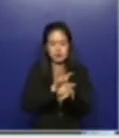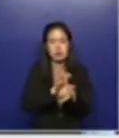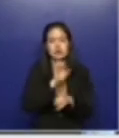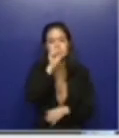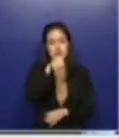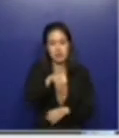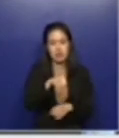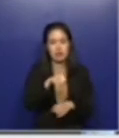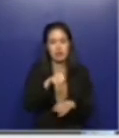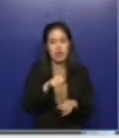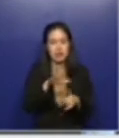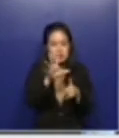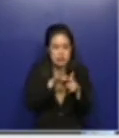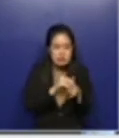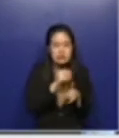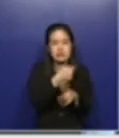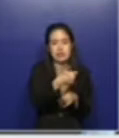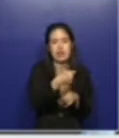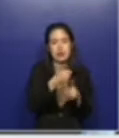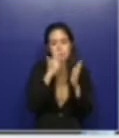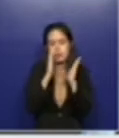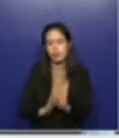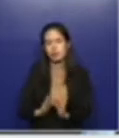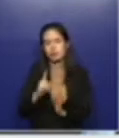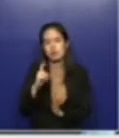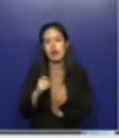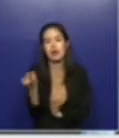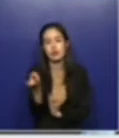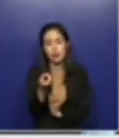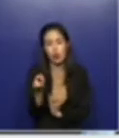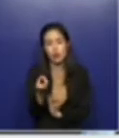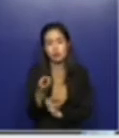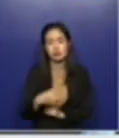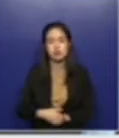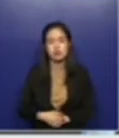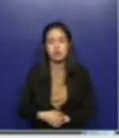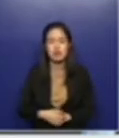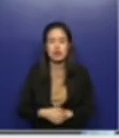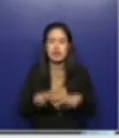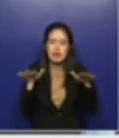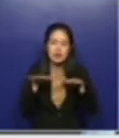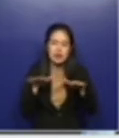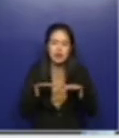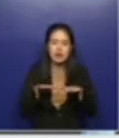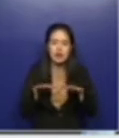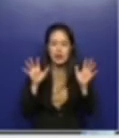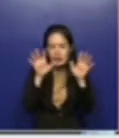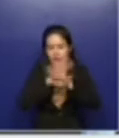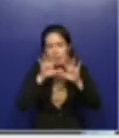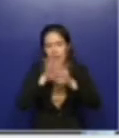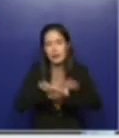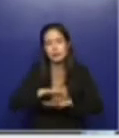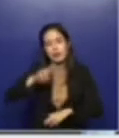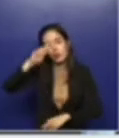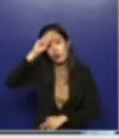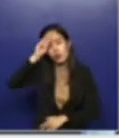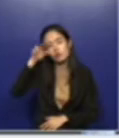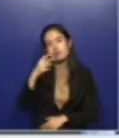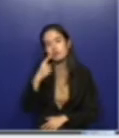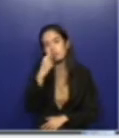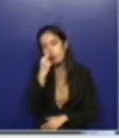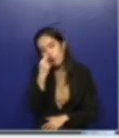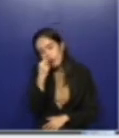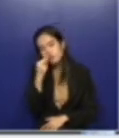ากเหมือนกับไข้หวัดธรรมดาเขาเลยถือเป็นโรคบัตรธรรมดาเป็นติดเชื้อธรรมดาติดก็ติดไปติ